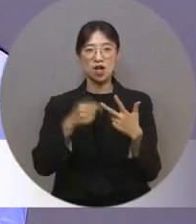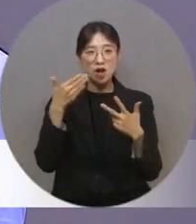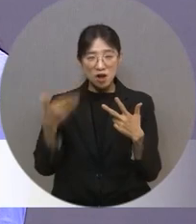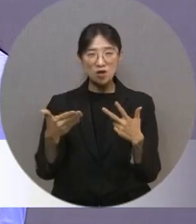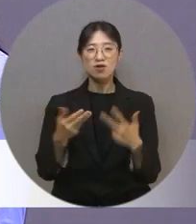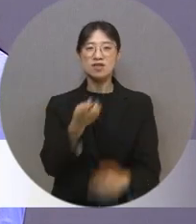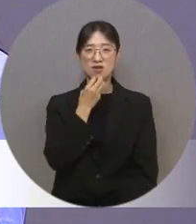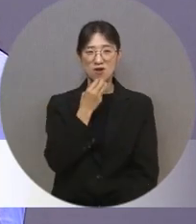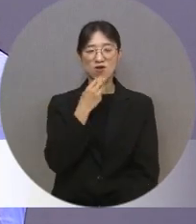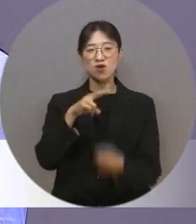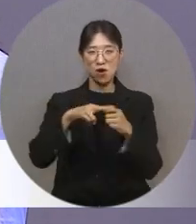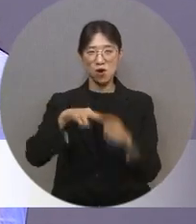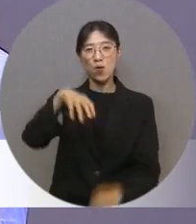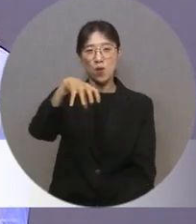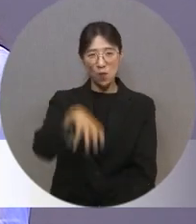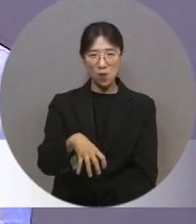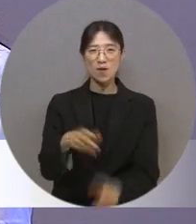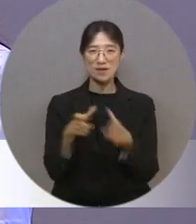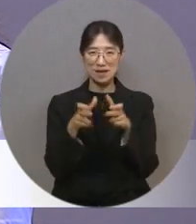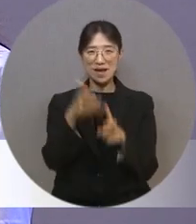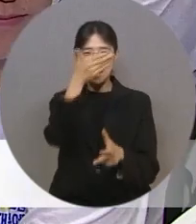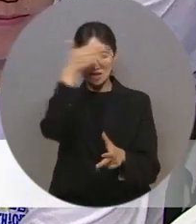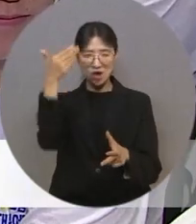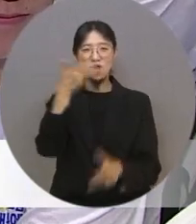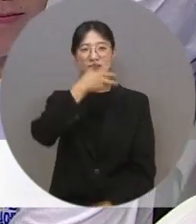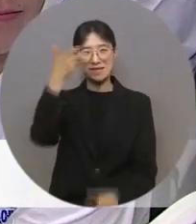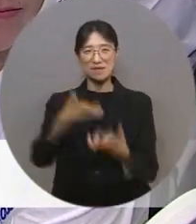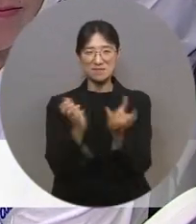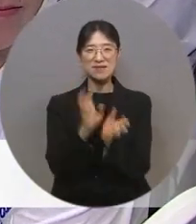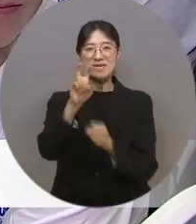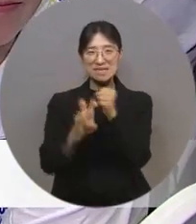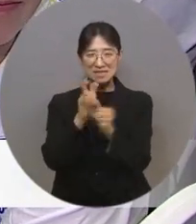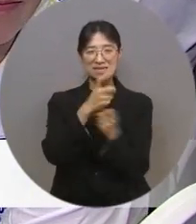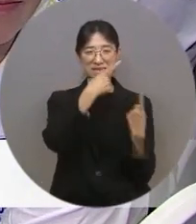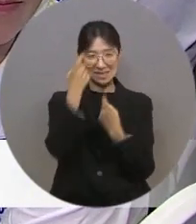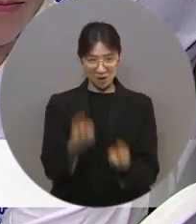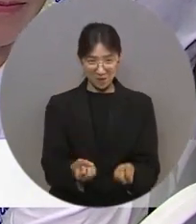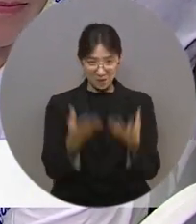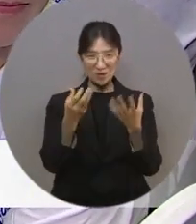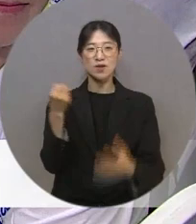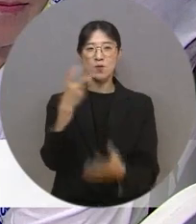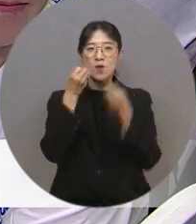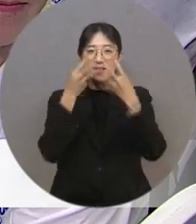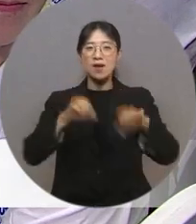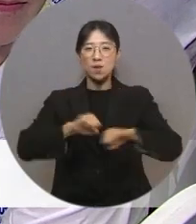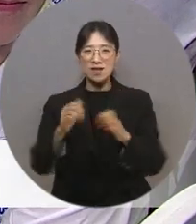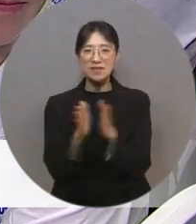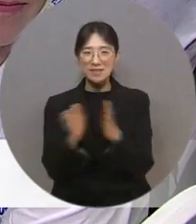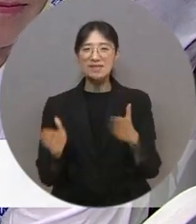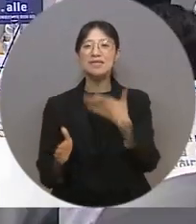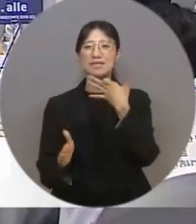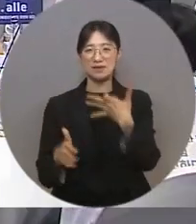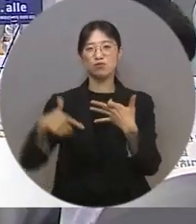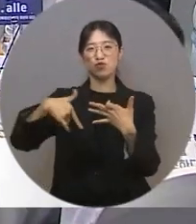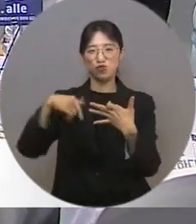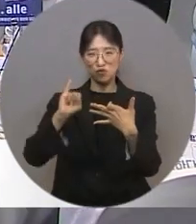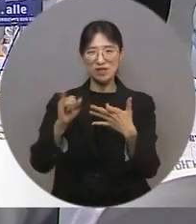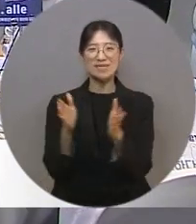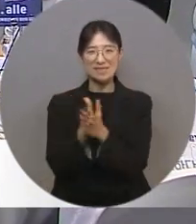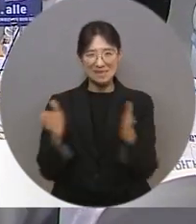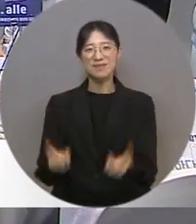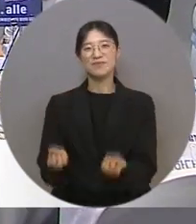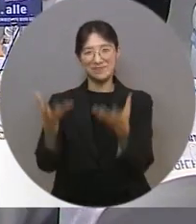여의도 정경연회관에서 장애 청년 드림팀 20주년 기념식과 함께 새롭게 활동을 시작하는 19기의